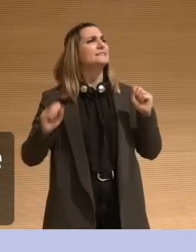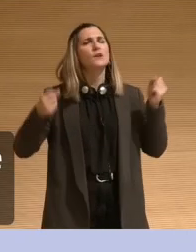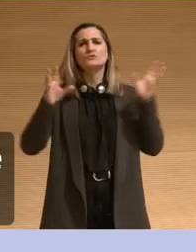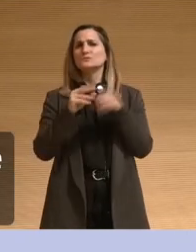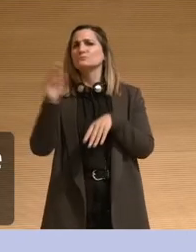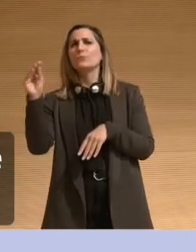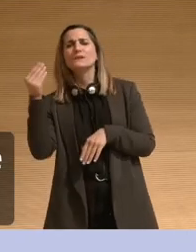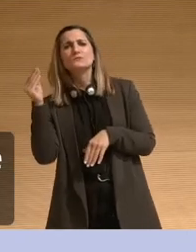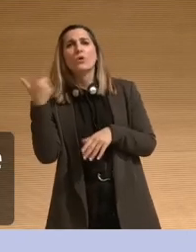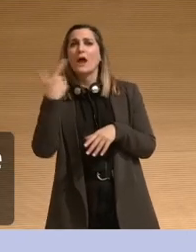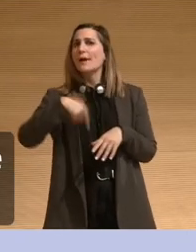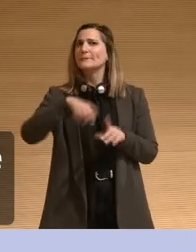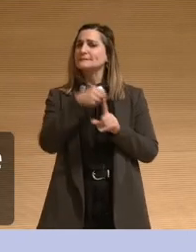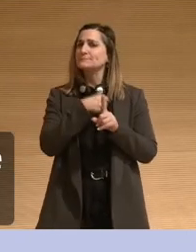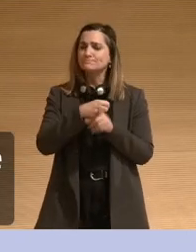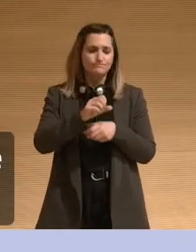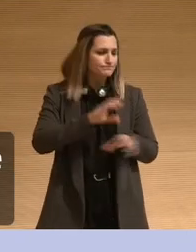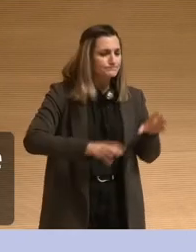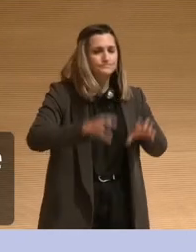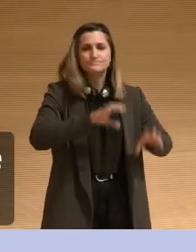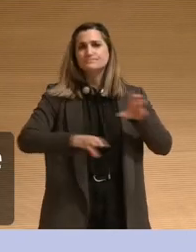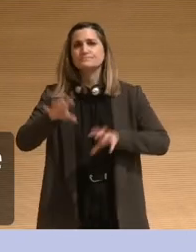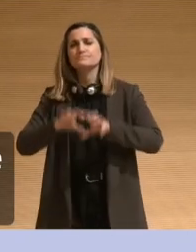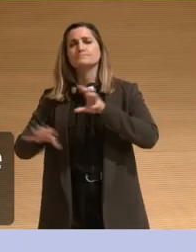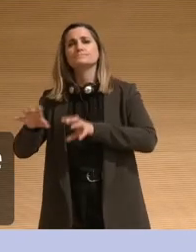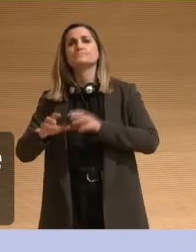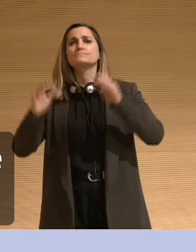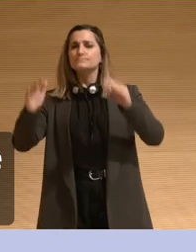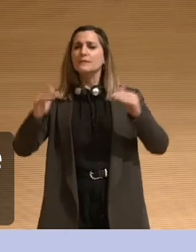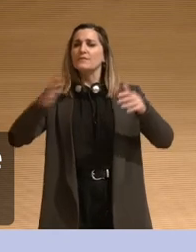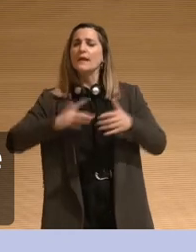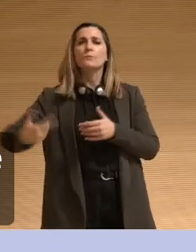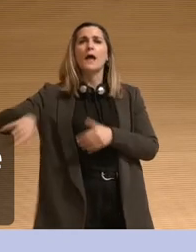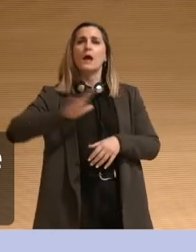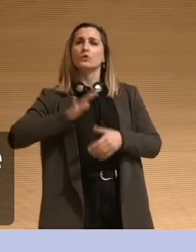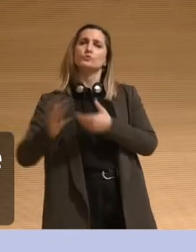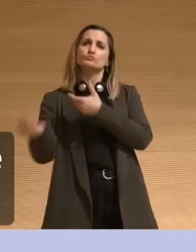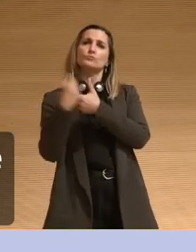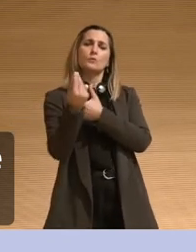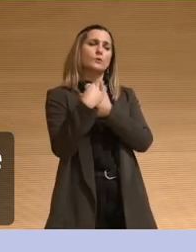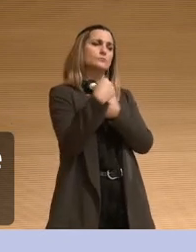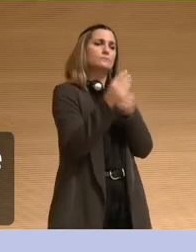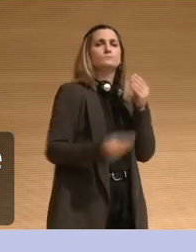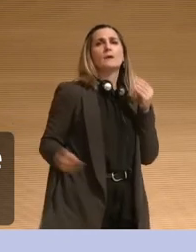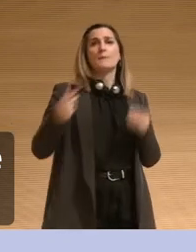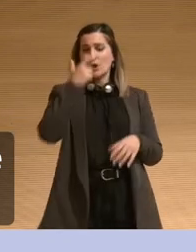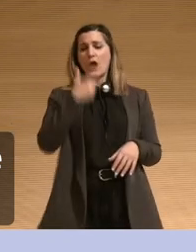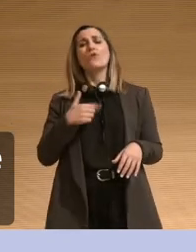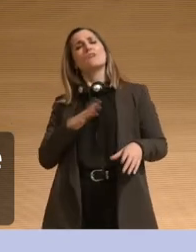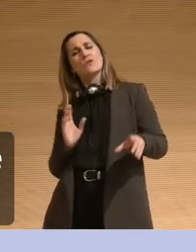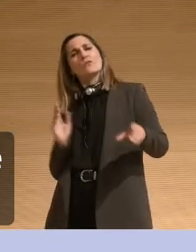πολιτιστικές, επιδιώκουμε και αναζητούμε και τη μεγαλύτερη ενεργή συμμετοχή τη δική μας, έτσι ώστε να νιώθουμε